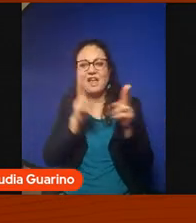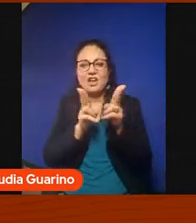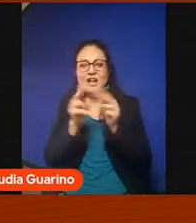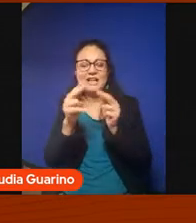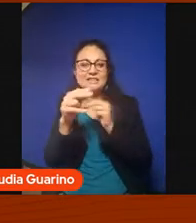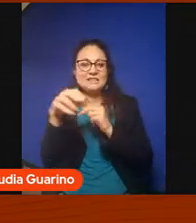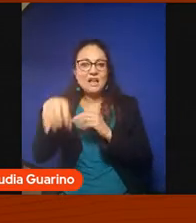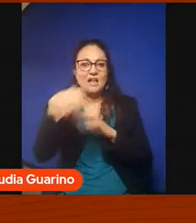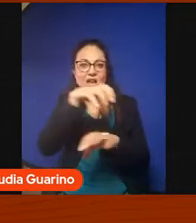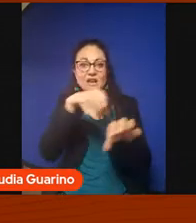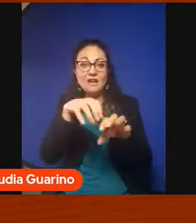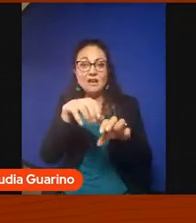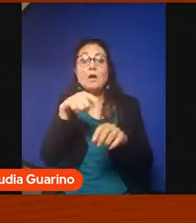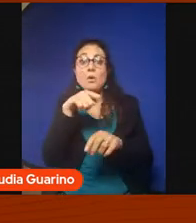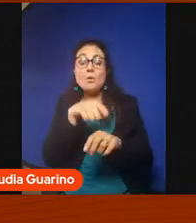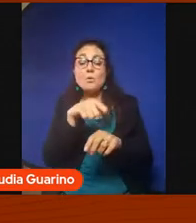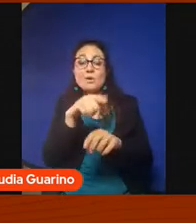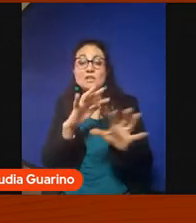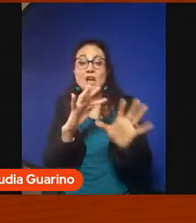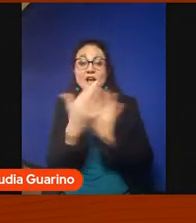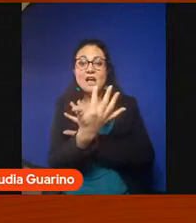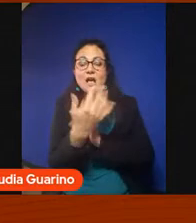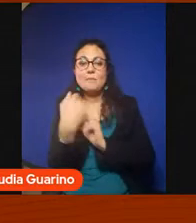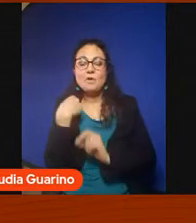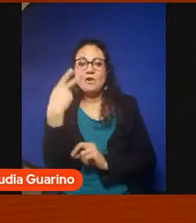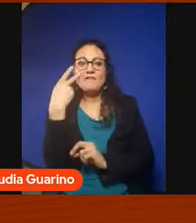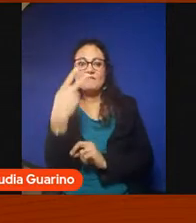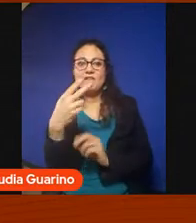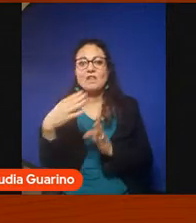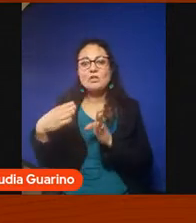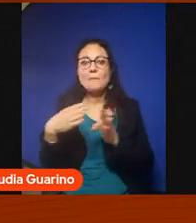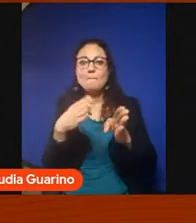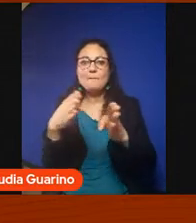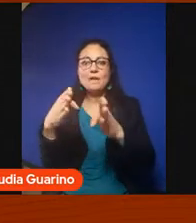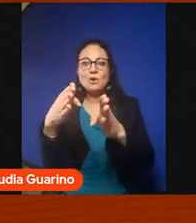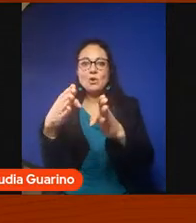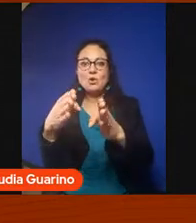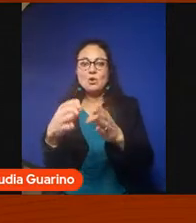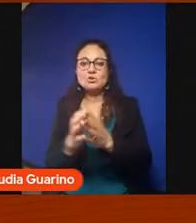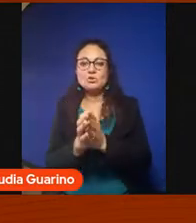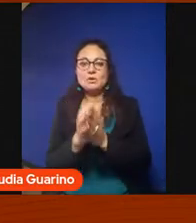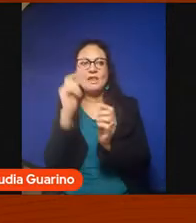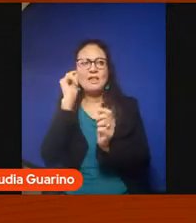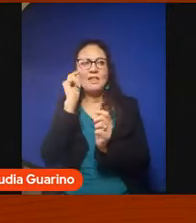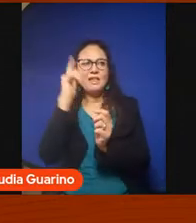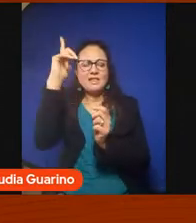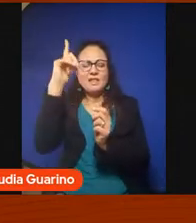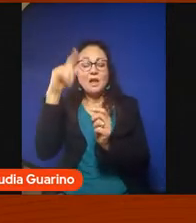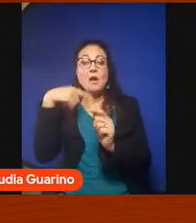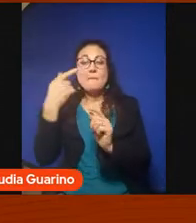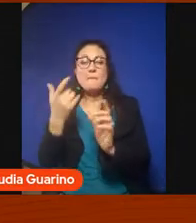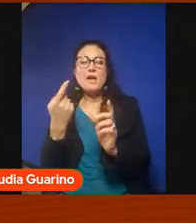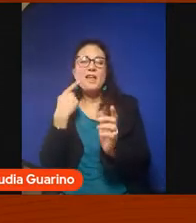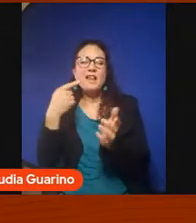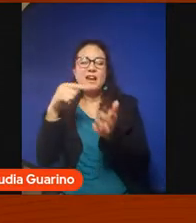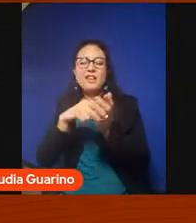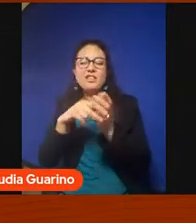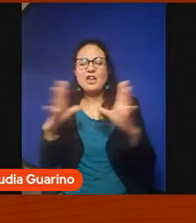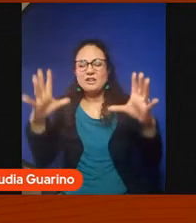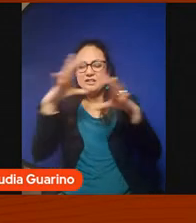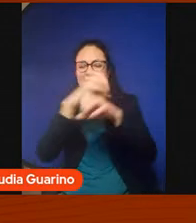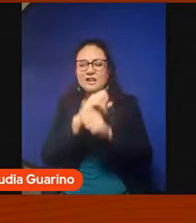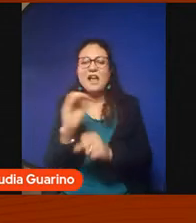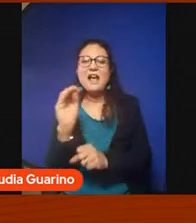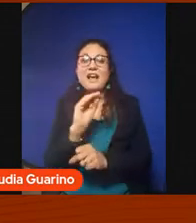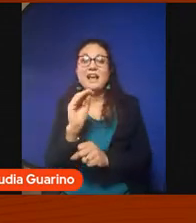quello cambia, perché per un attimo vedi il percorso, hai un'idea, poi torna il grigio, ma per un attimo hai